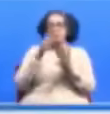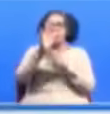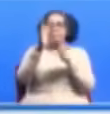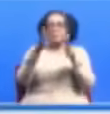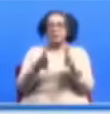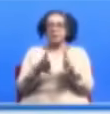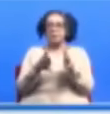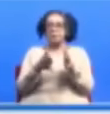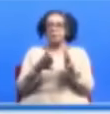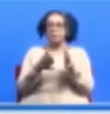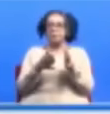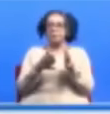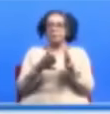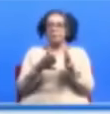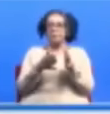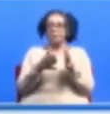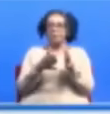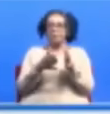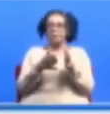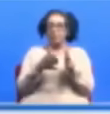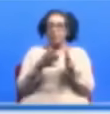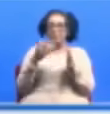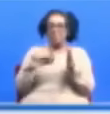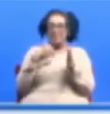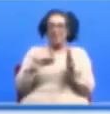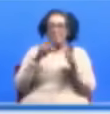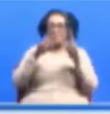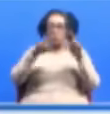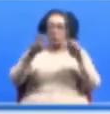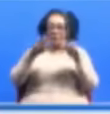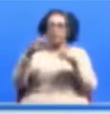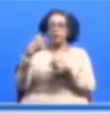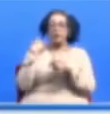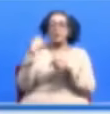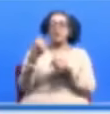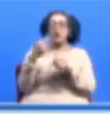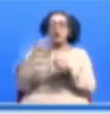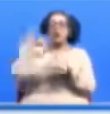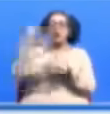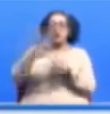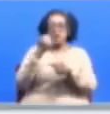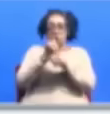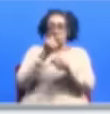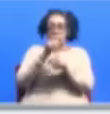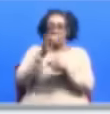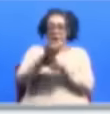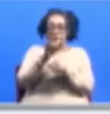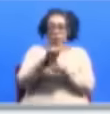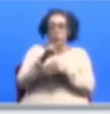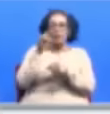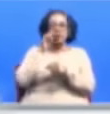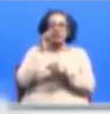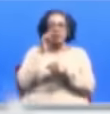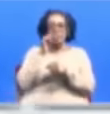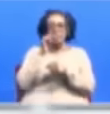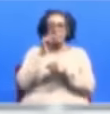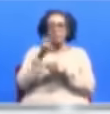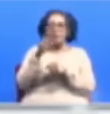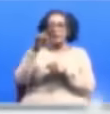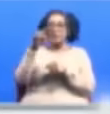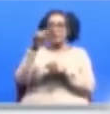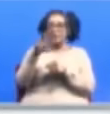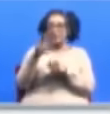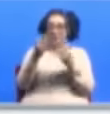mtarajiwa. Najaribu kutafuta namba ya huyo demu, anafanyaga wa Nigeria hivyo. Imagine.